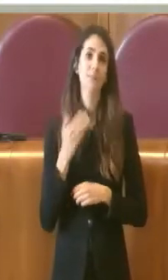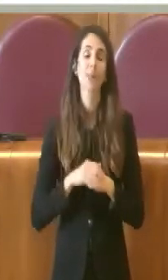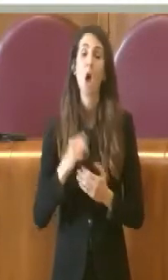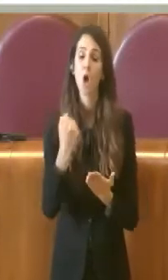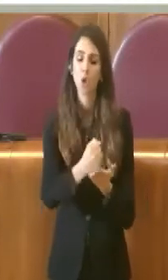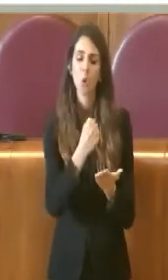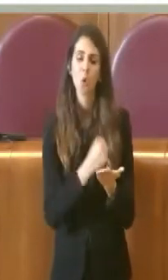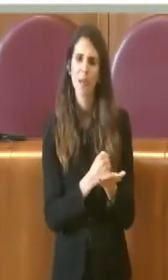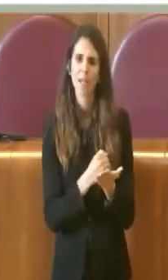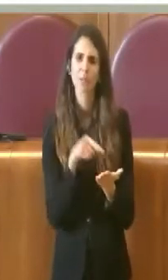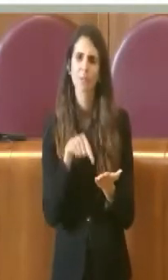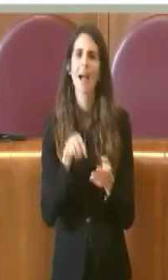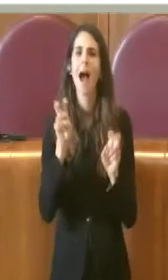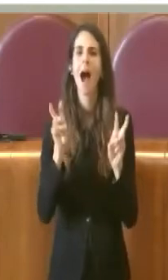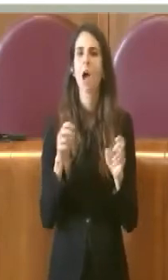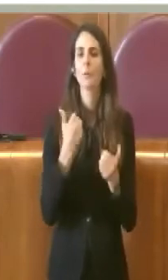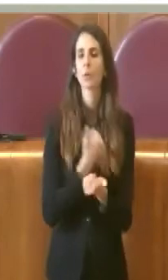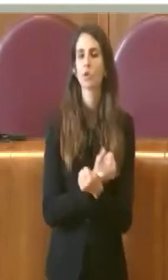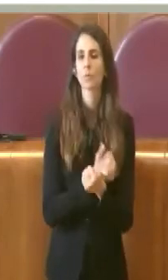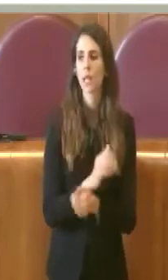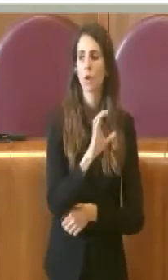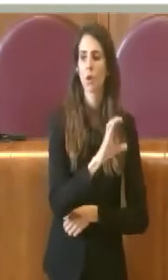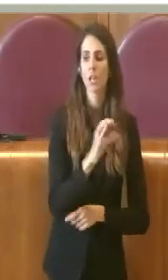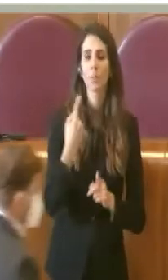cimitero Collatino e il cimitero del